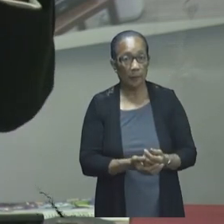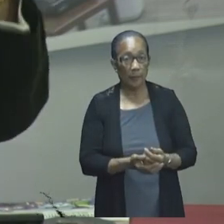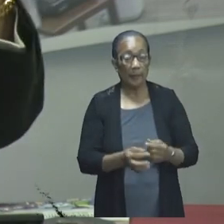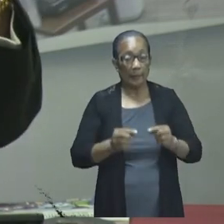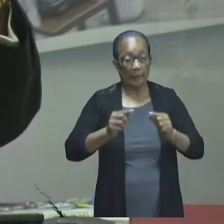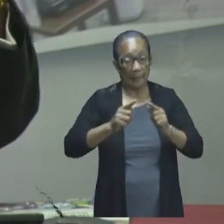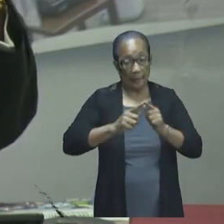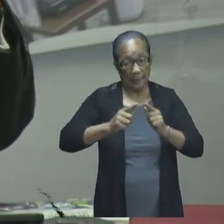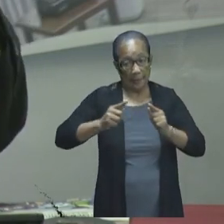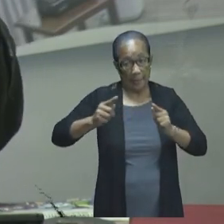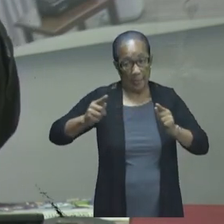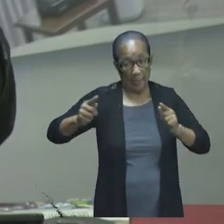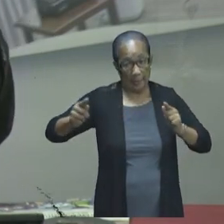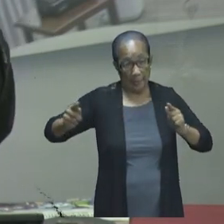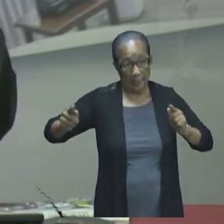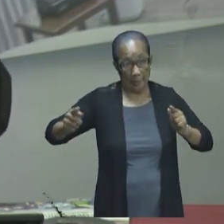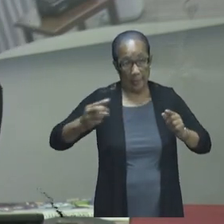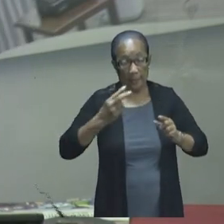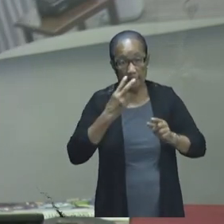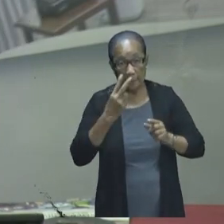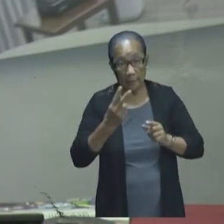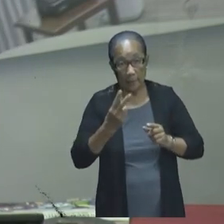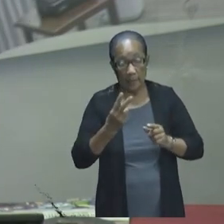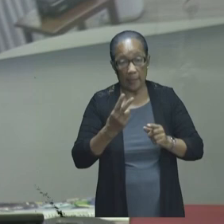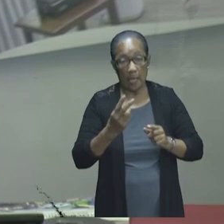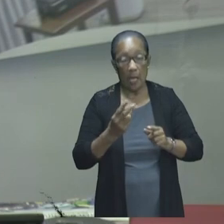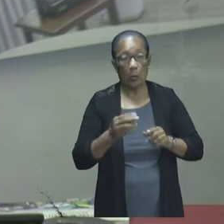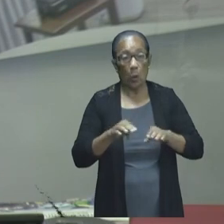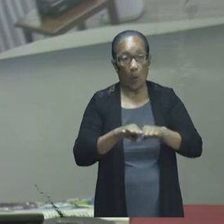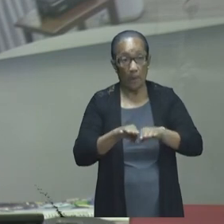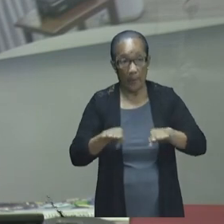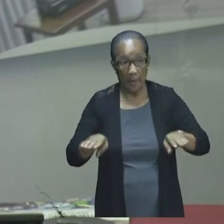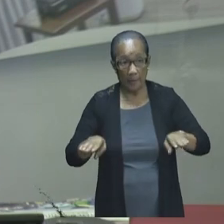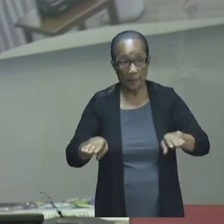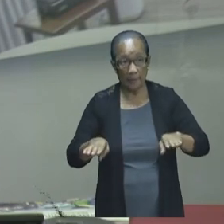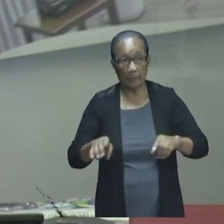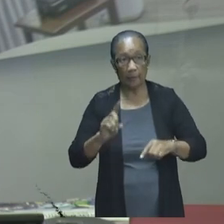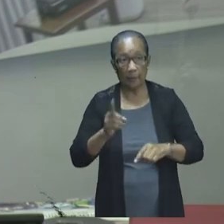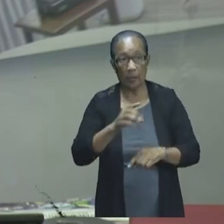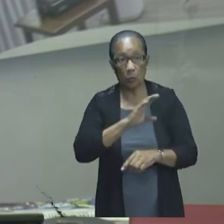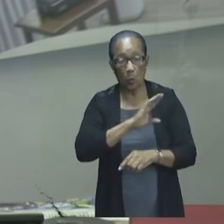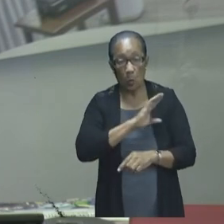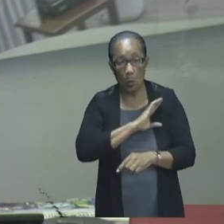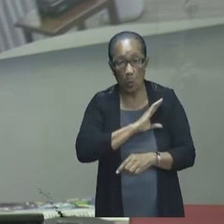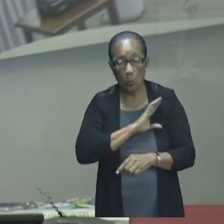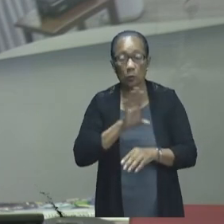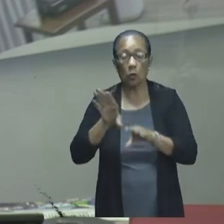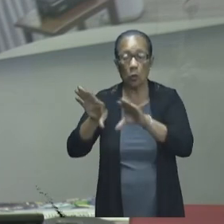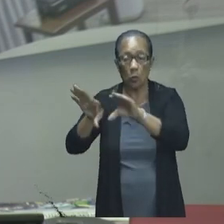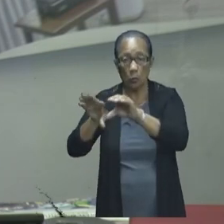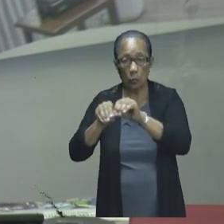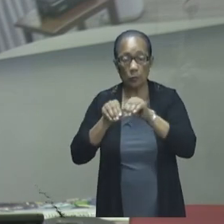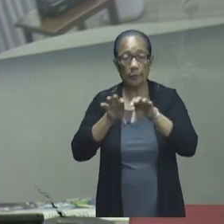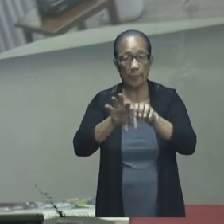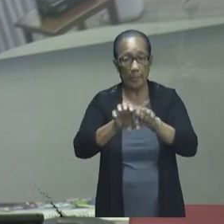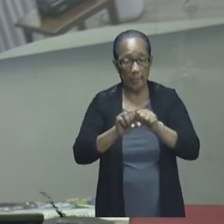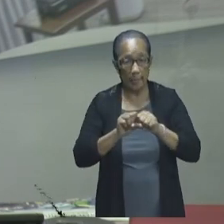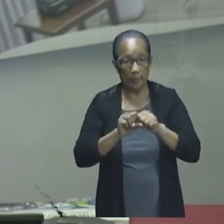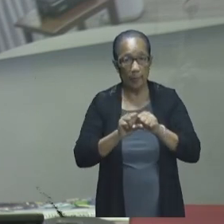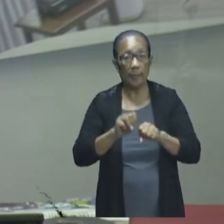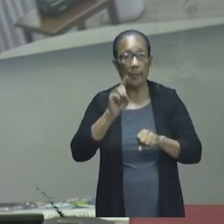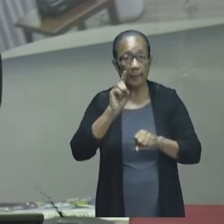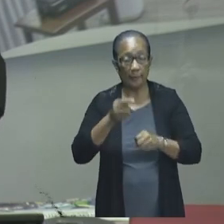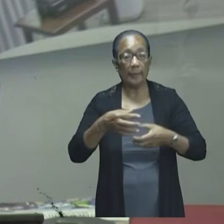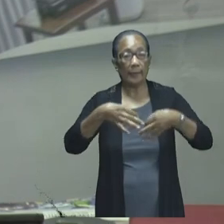gaan afzetten en op basis daarvan naar ook die conclusie moeten trekken dat het